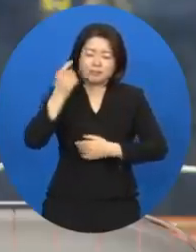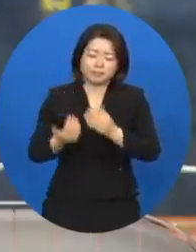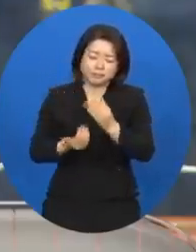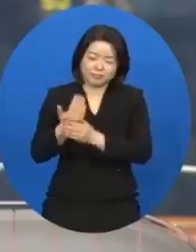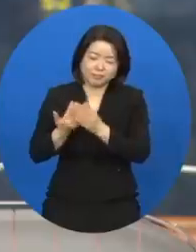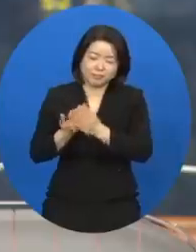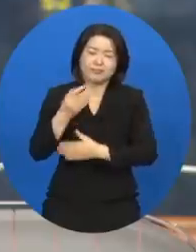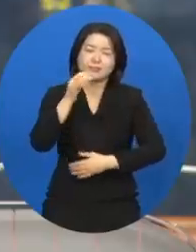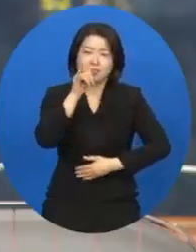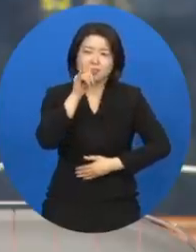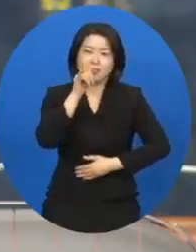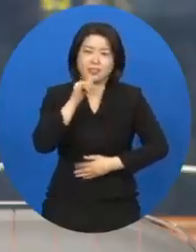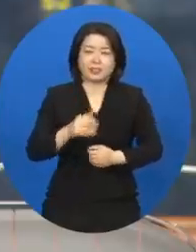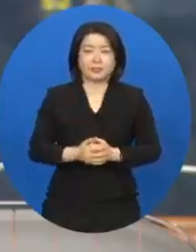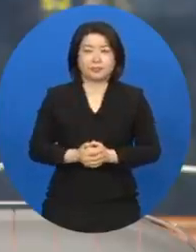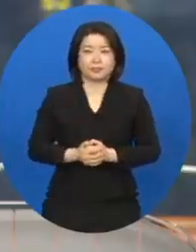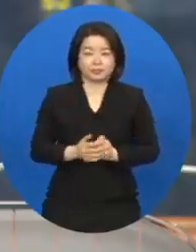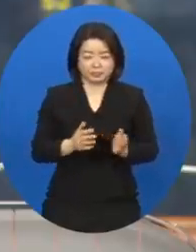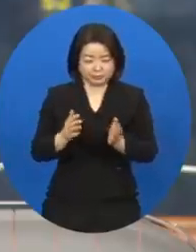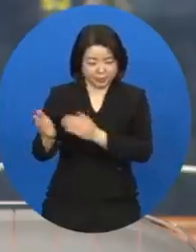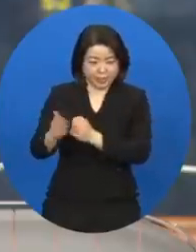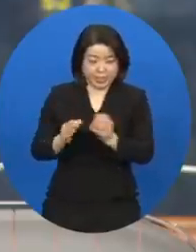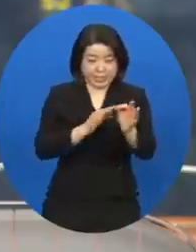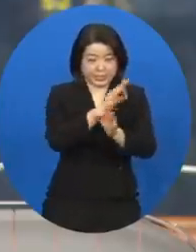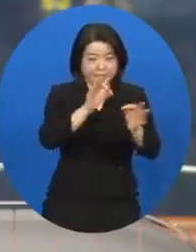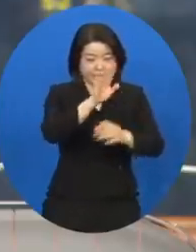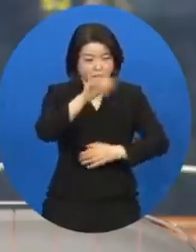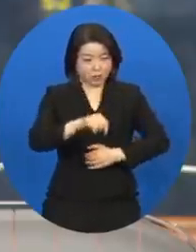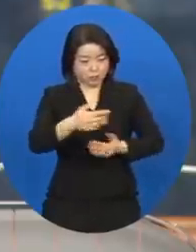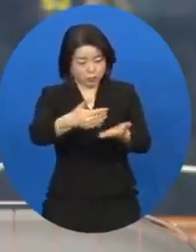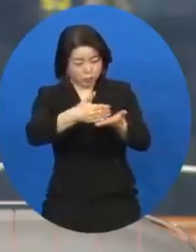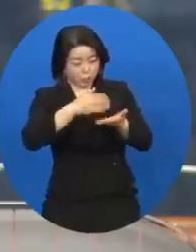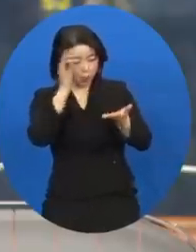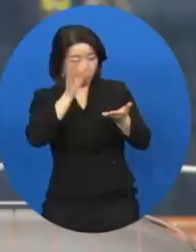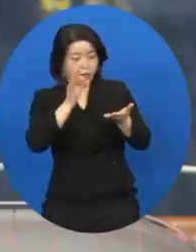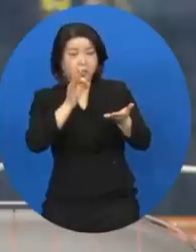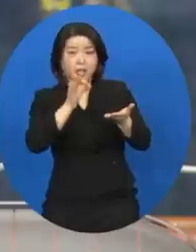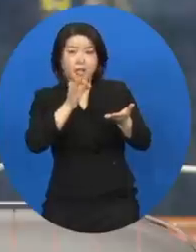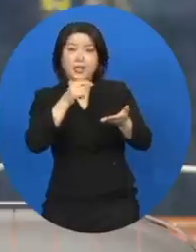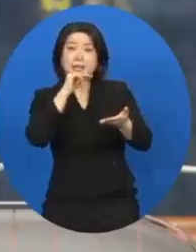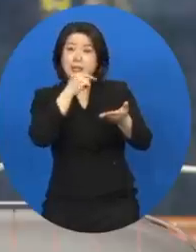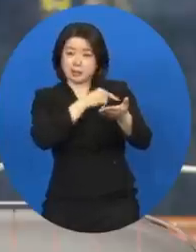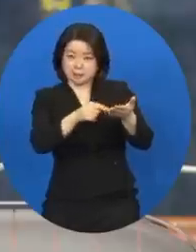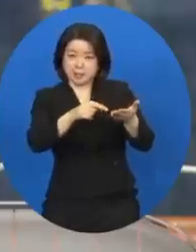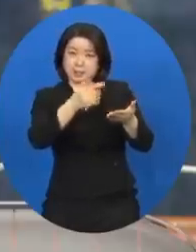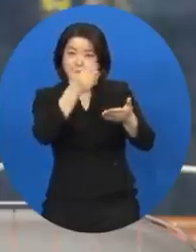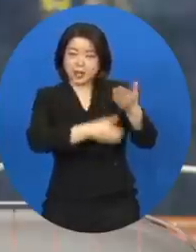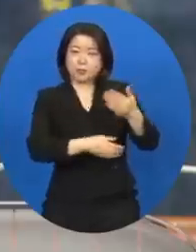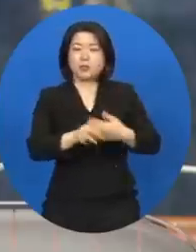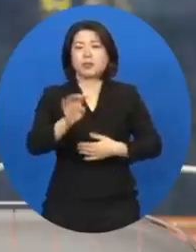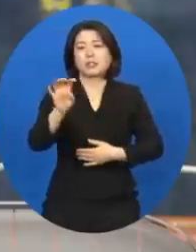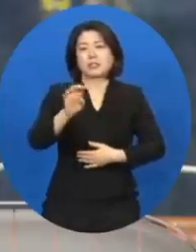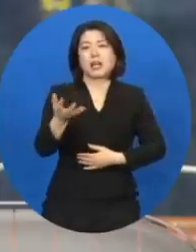이제 재정부 보고를 보니까 한 42억 원 남은 것 같습니다.